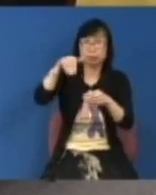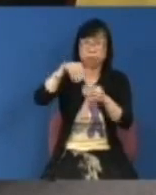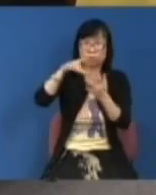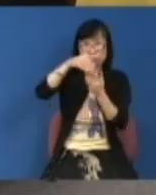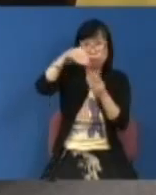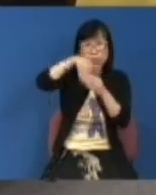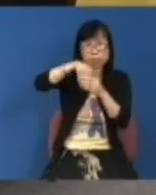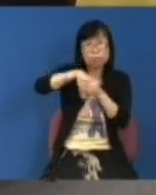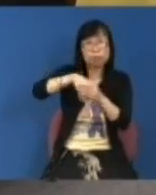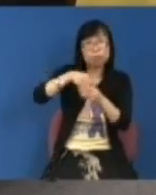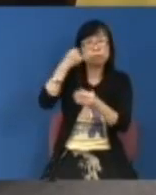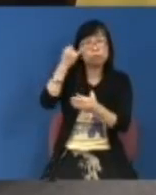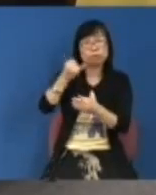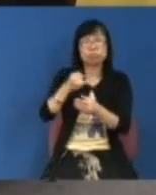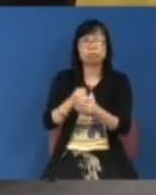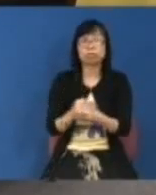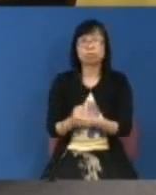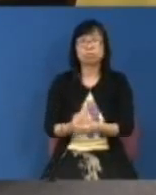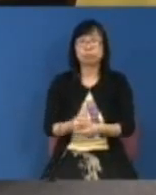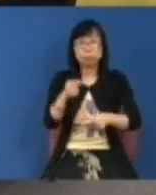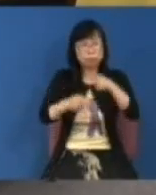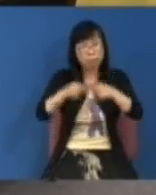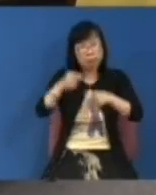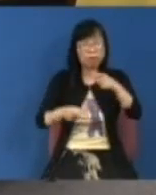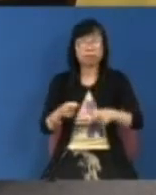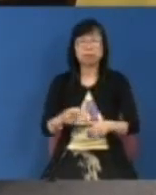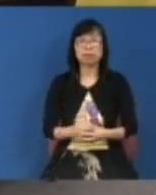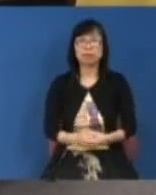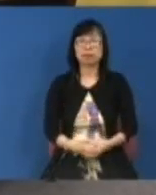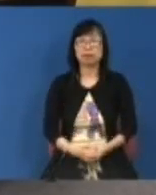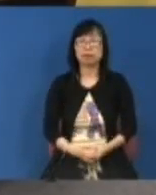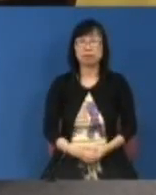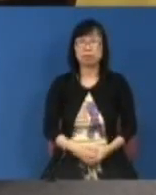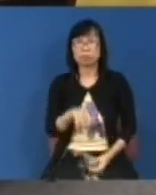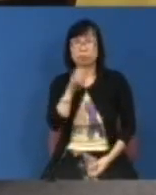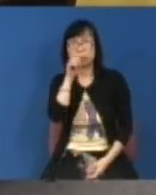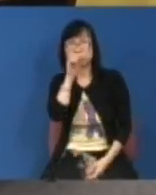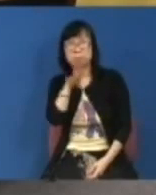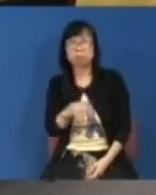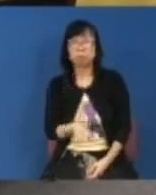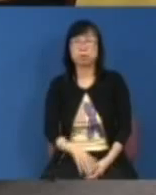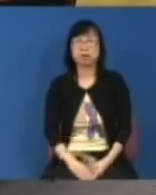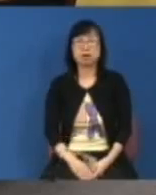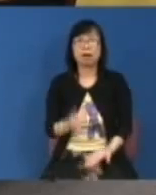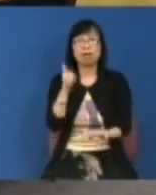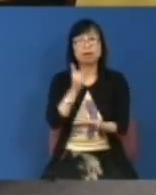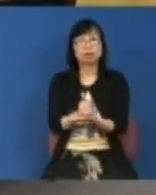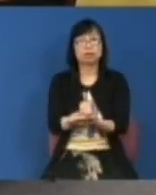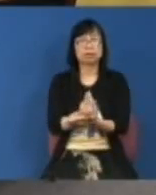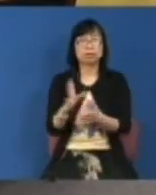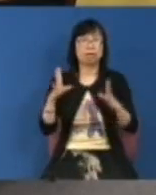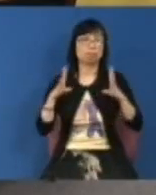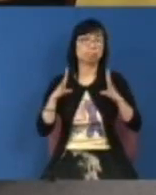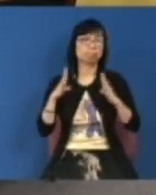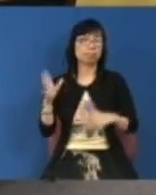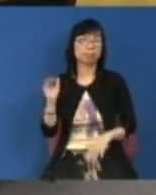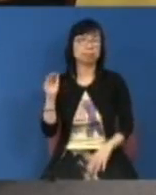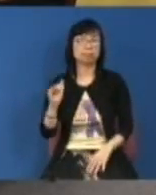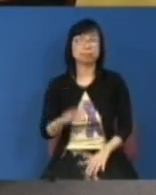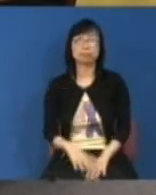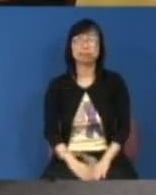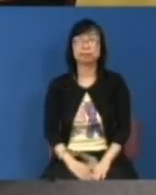我想你問何俊仁他都不懂得回答的，一定 不是，即如果好像他這樣說就是說我坐在這裡就可以了， 是、啊、 當